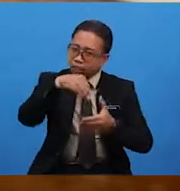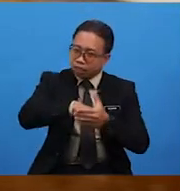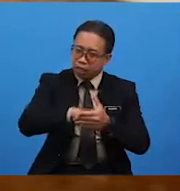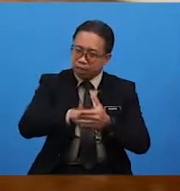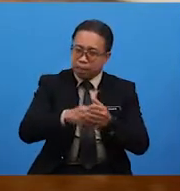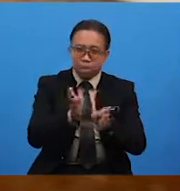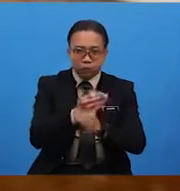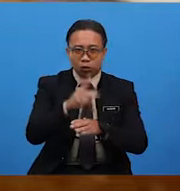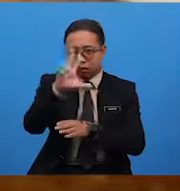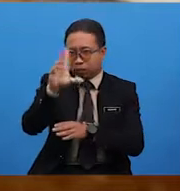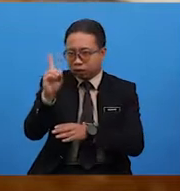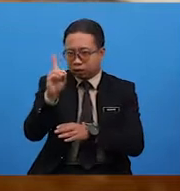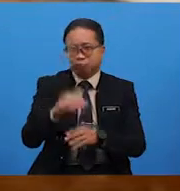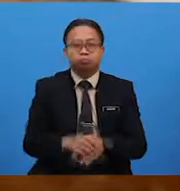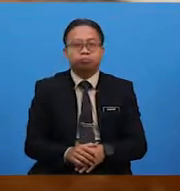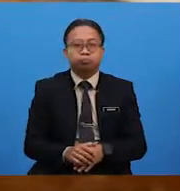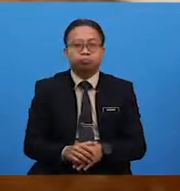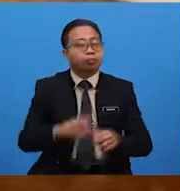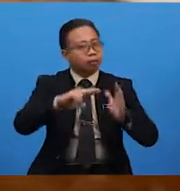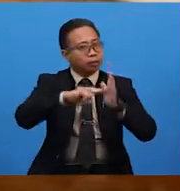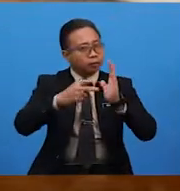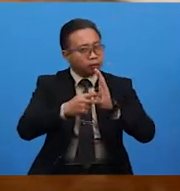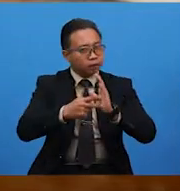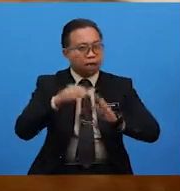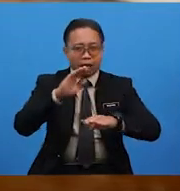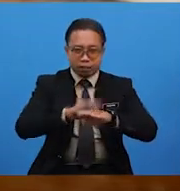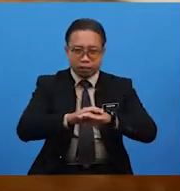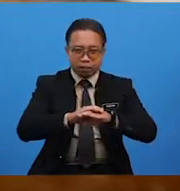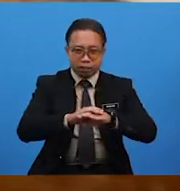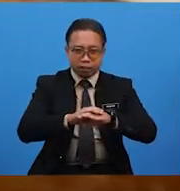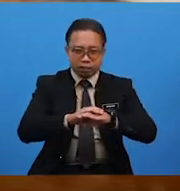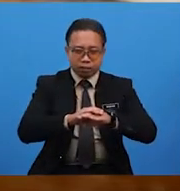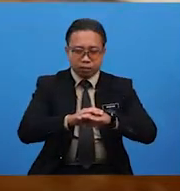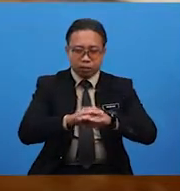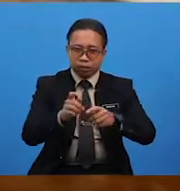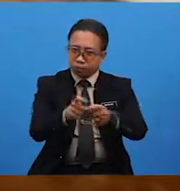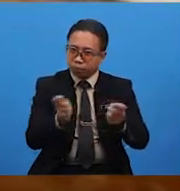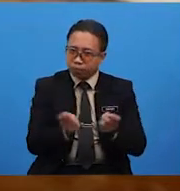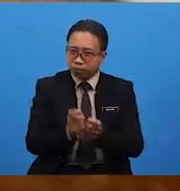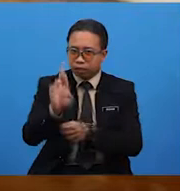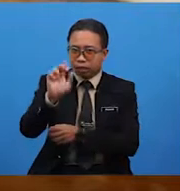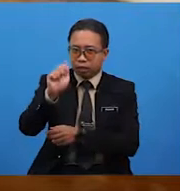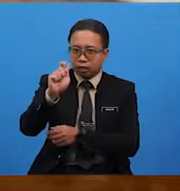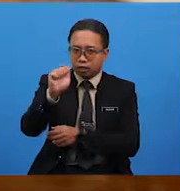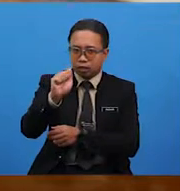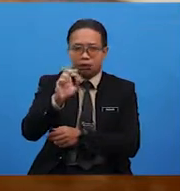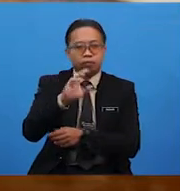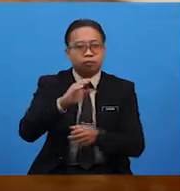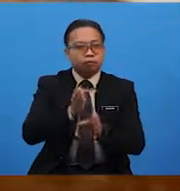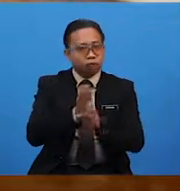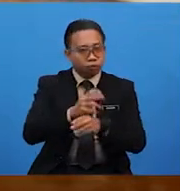demensi dalam satu agama yaitu bermaksud atas permukaannya rata tetapi kita buat dalam bentuk tiga dimensi